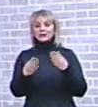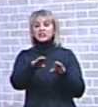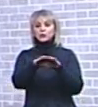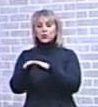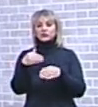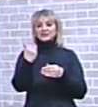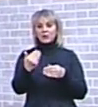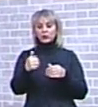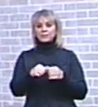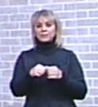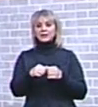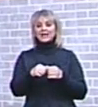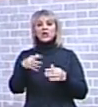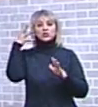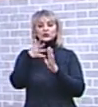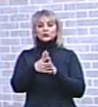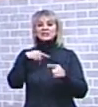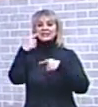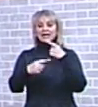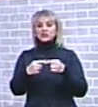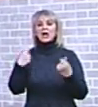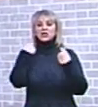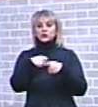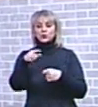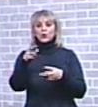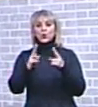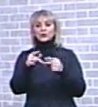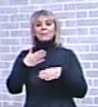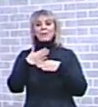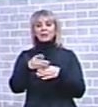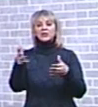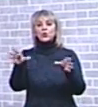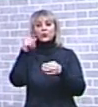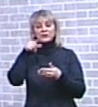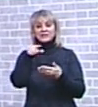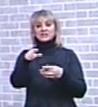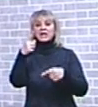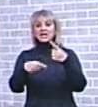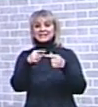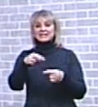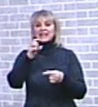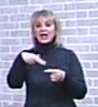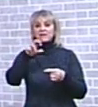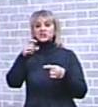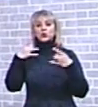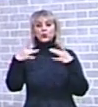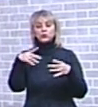схож с тобой. Изучение традиций, костюмов, кухни помогает убедиться в родстве славянских